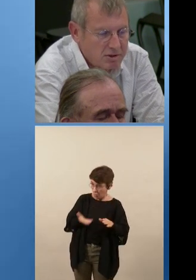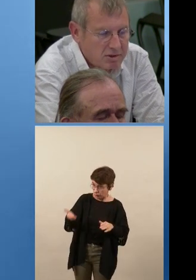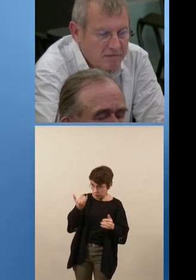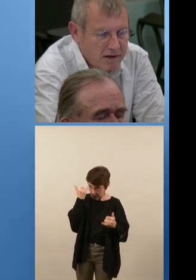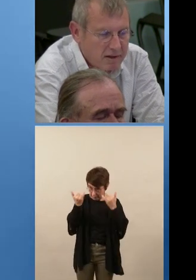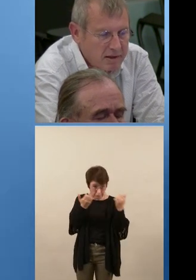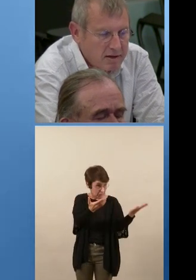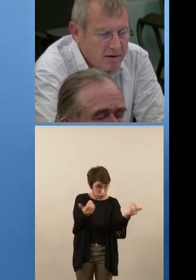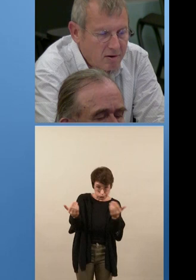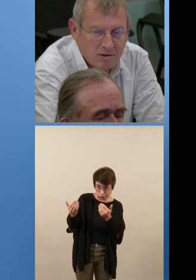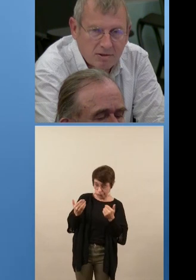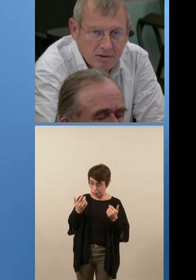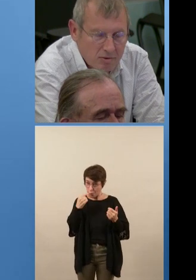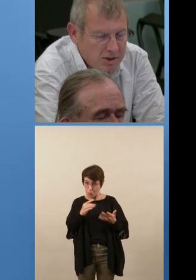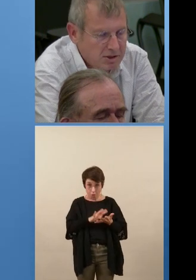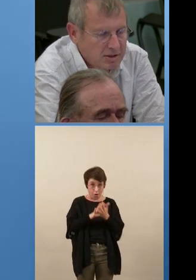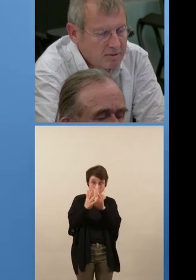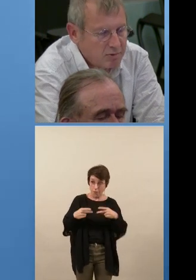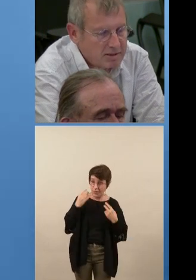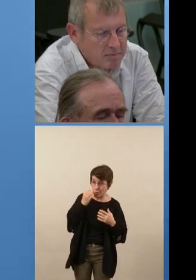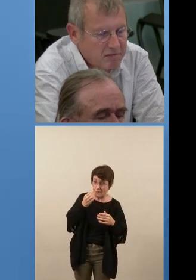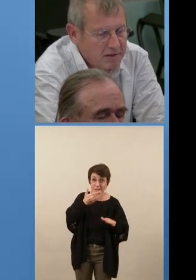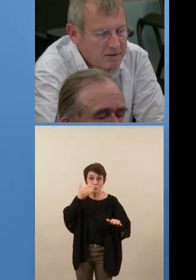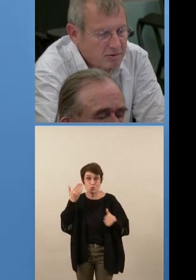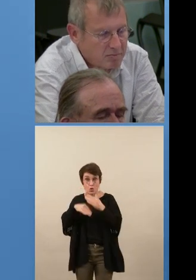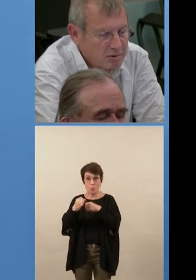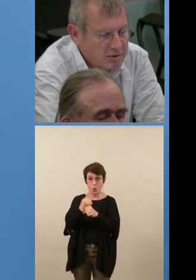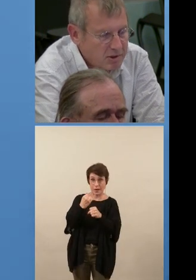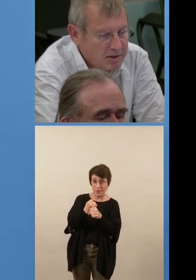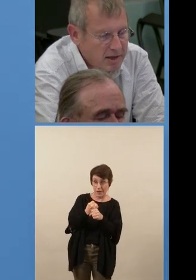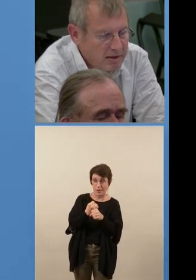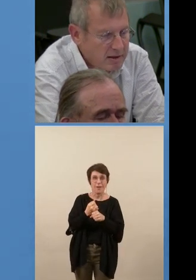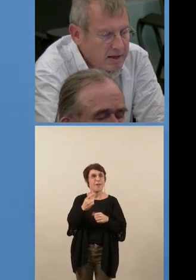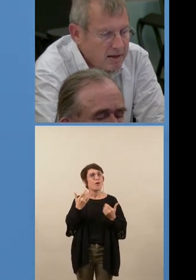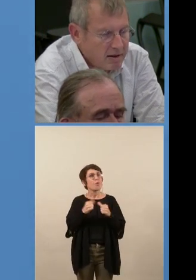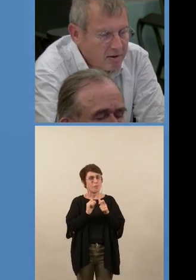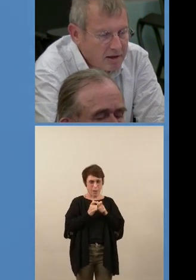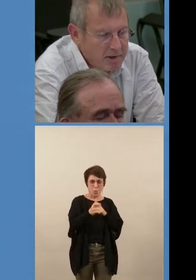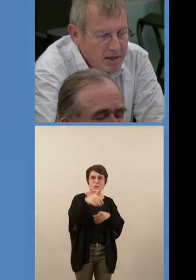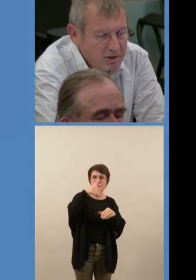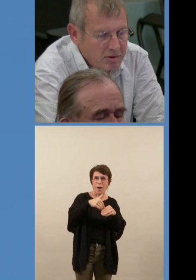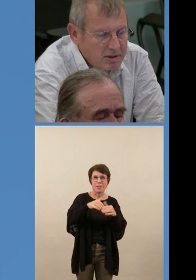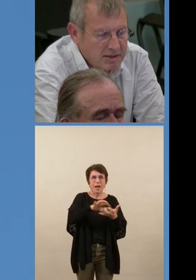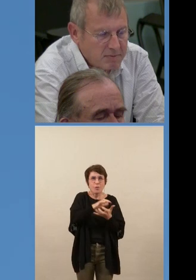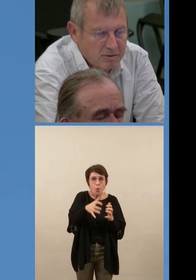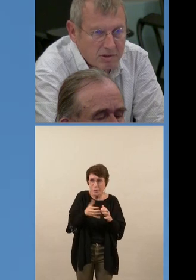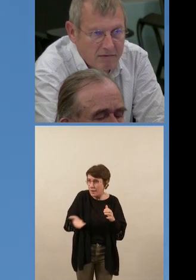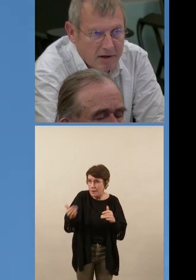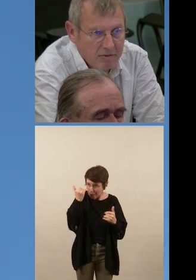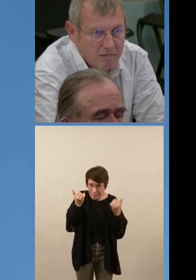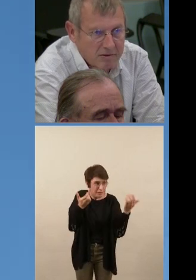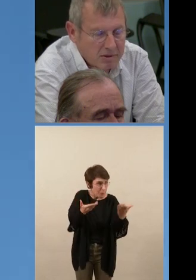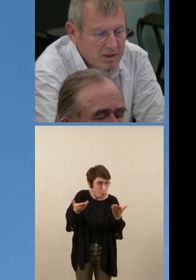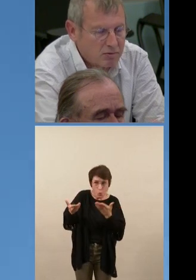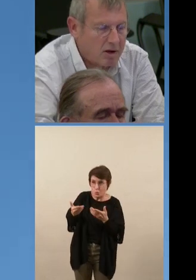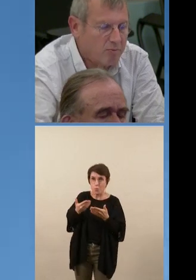quotidien au travail en lançant des recherche d'idées pour la simplification des procédures internes en aménageant des espaces de travail